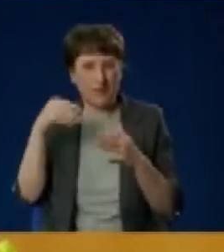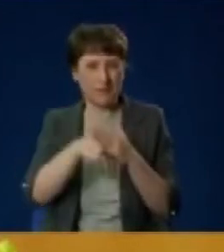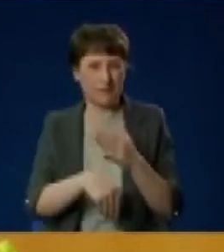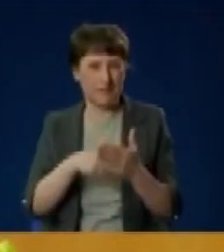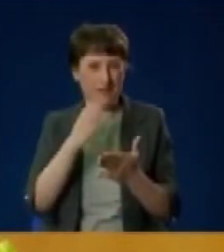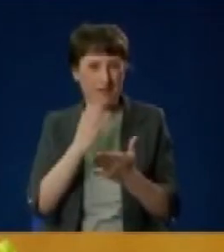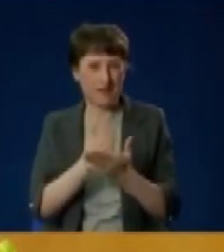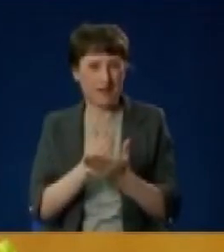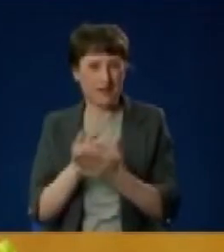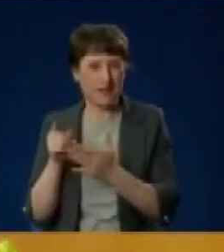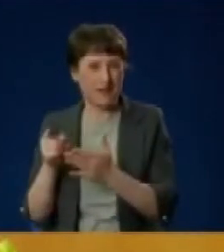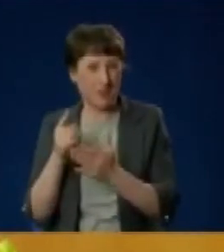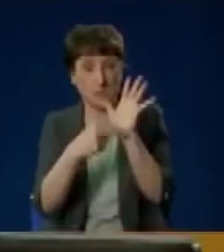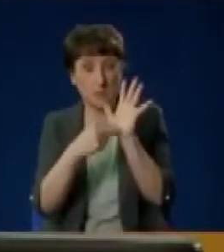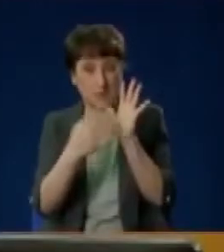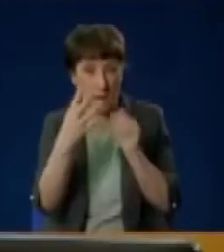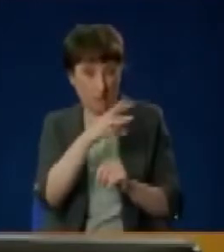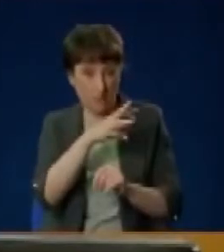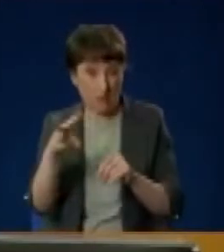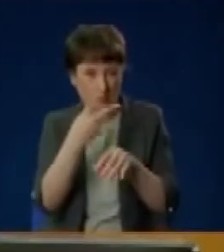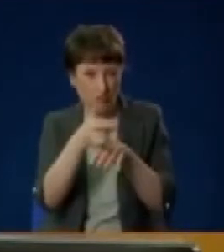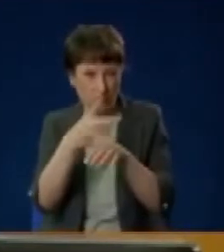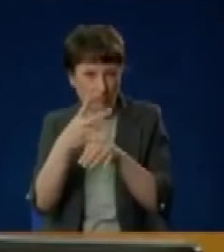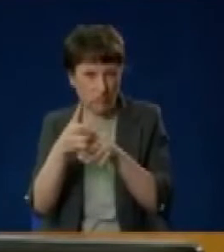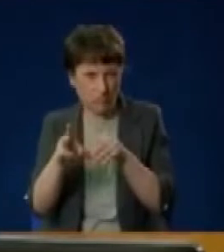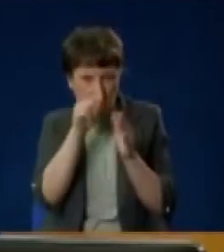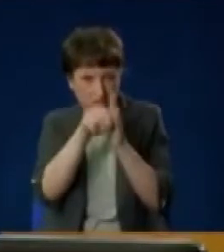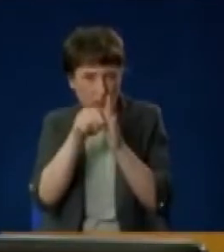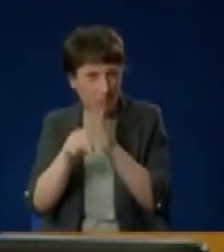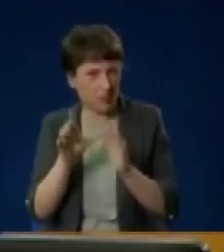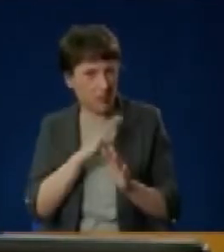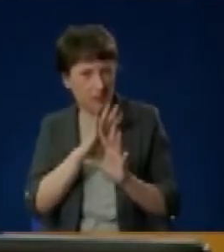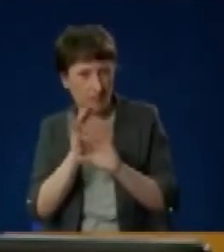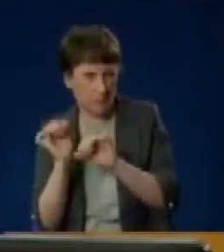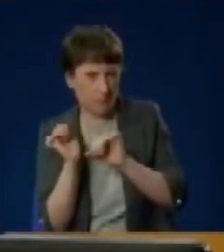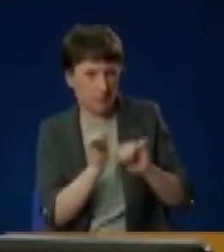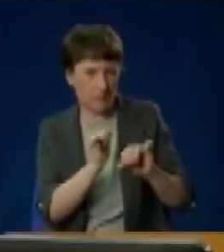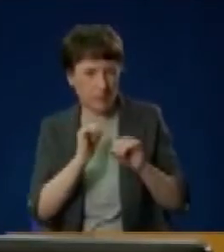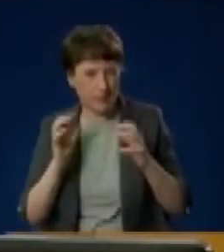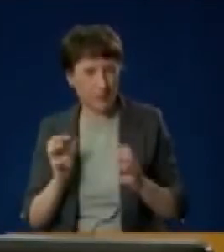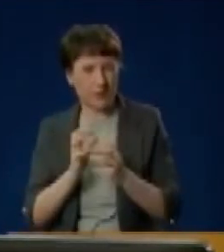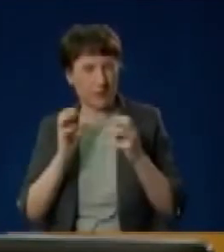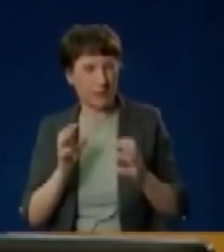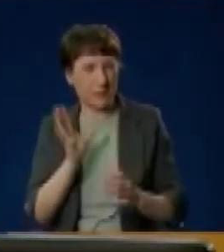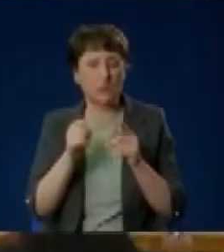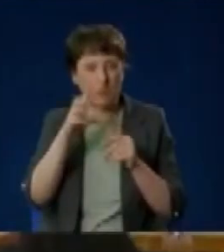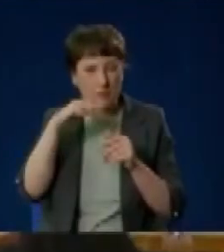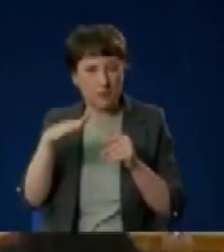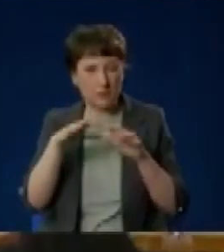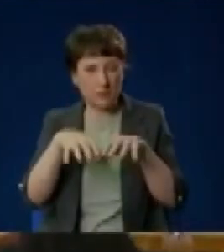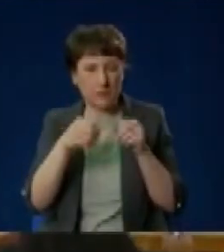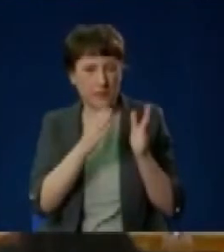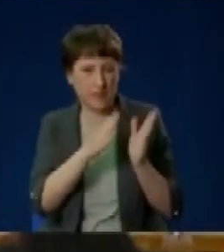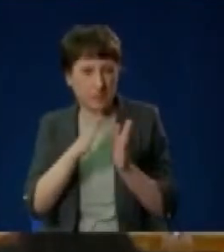первичного звена. Закуплено более 150 единиц оборудования и сотня санитарных автомобилей. В апреле этого года после